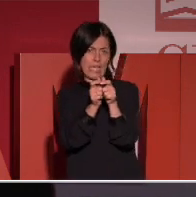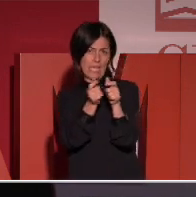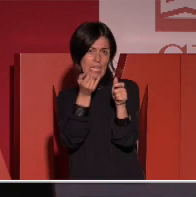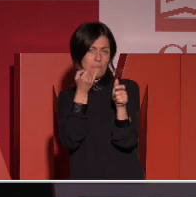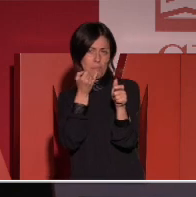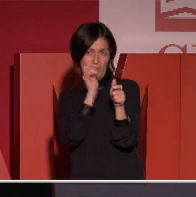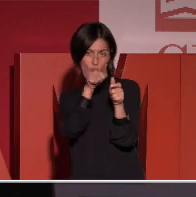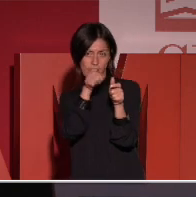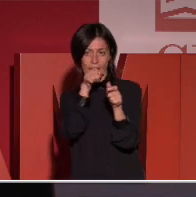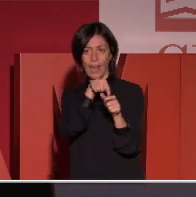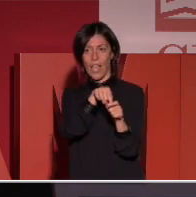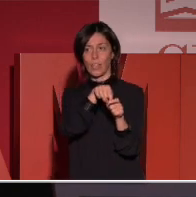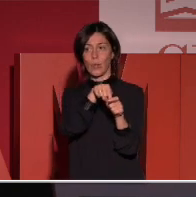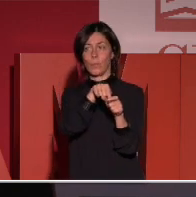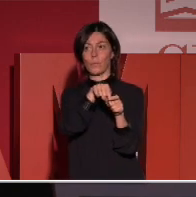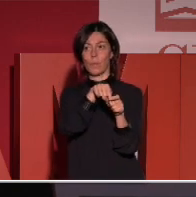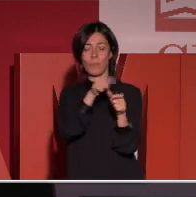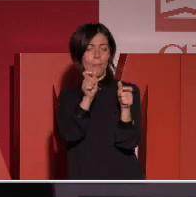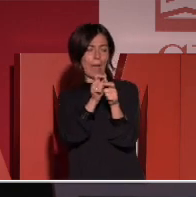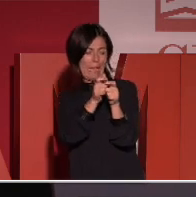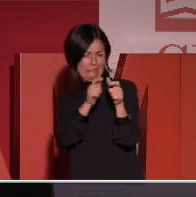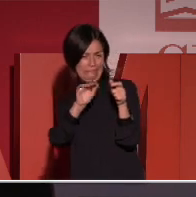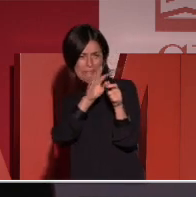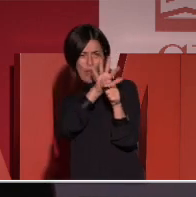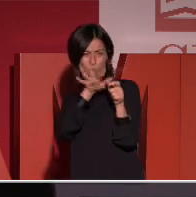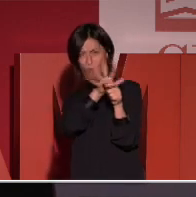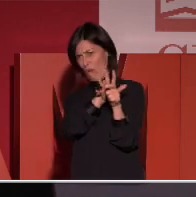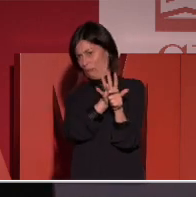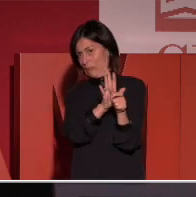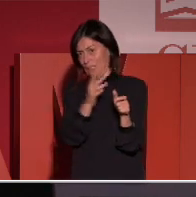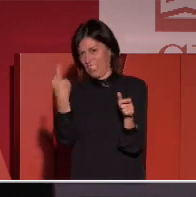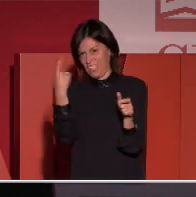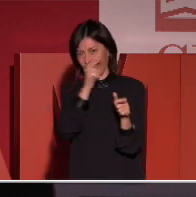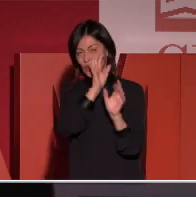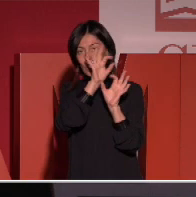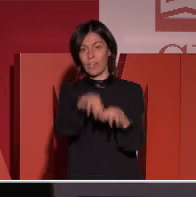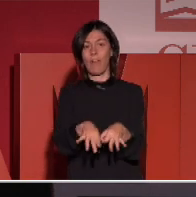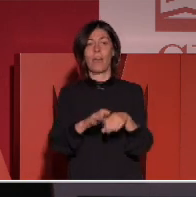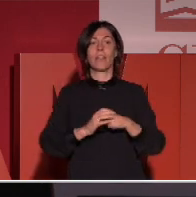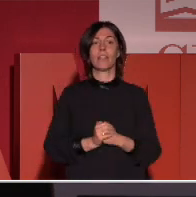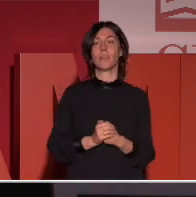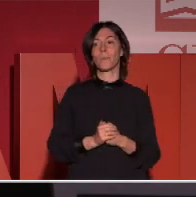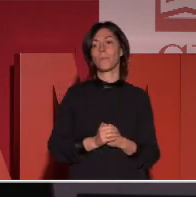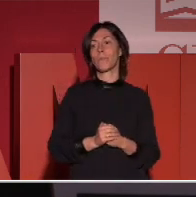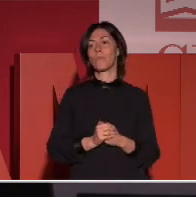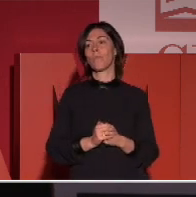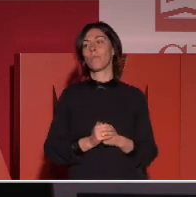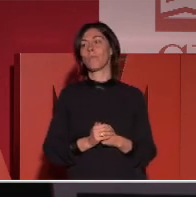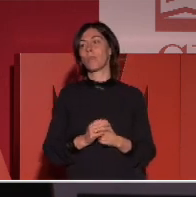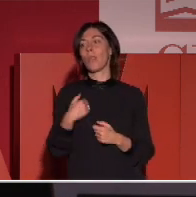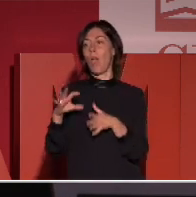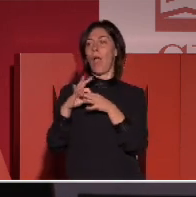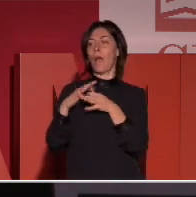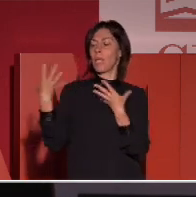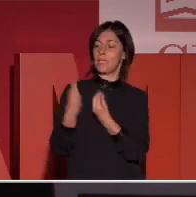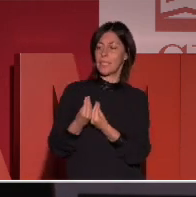piuttosto in per interview primo anno quindi non c'è non c'è accoglienza alberghiera mi mettono con la mia amica mi ha accompagnato